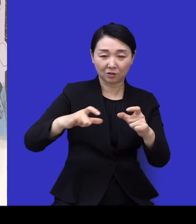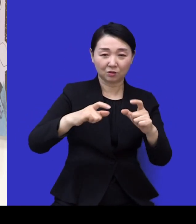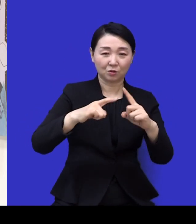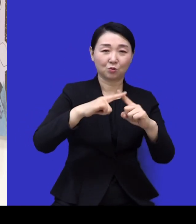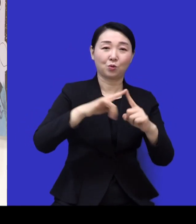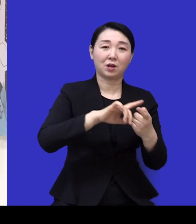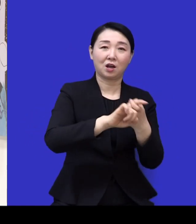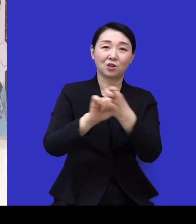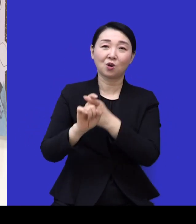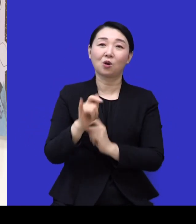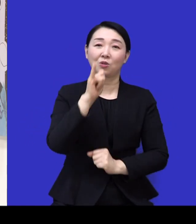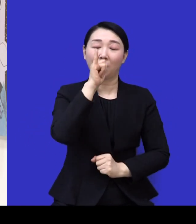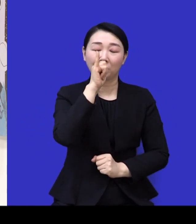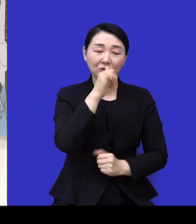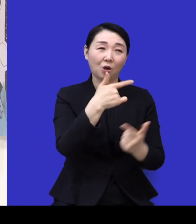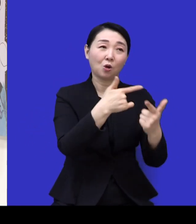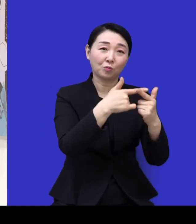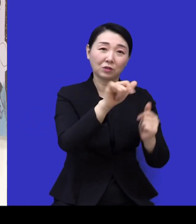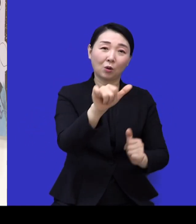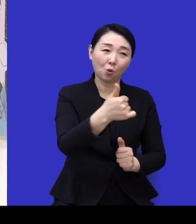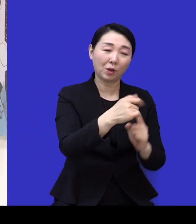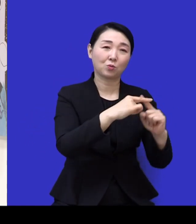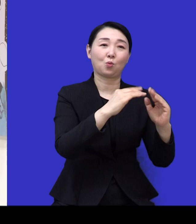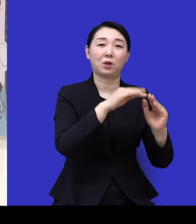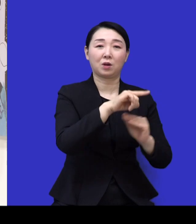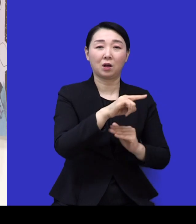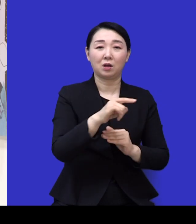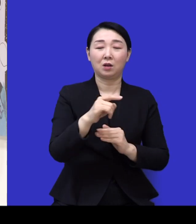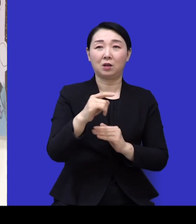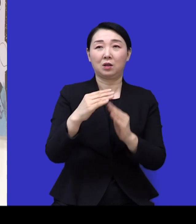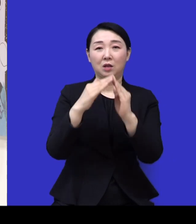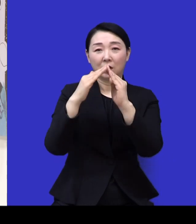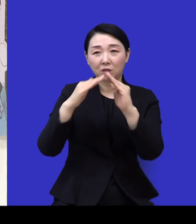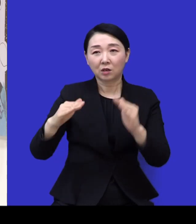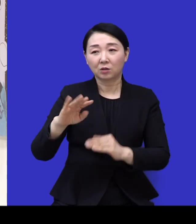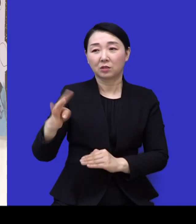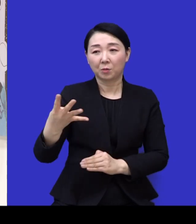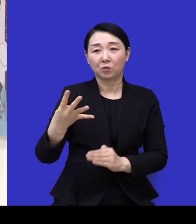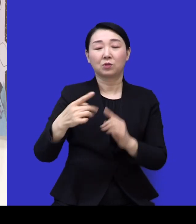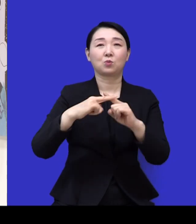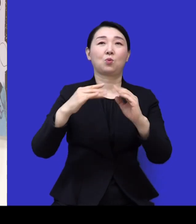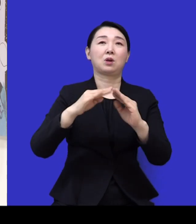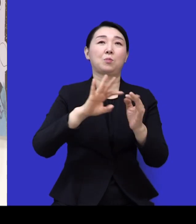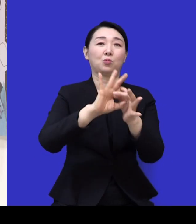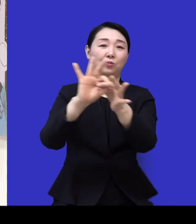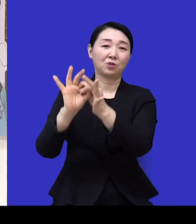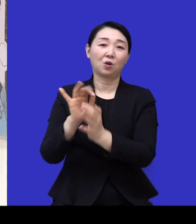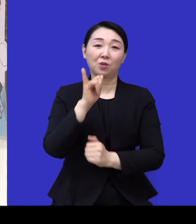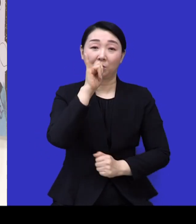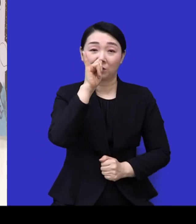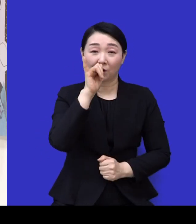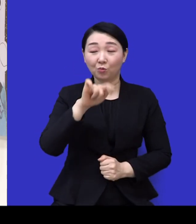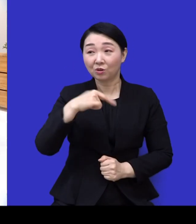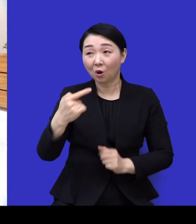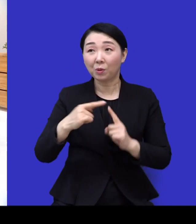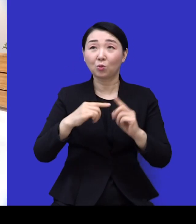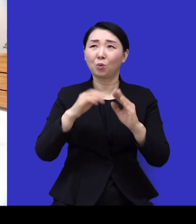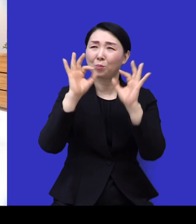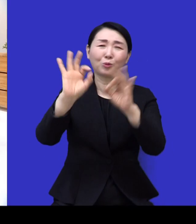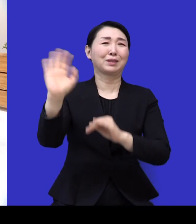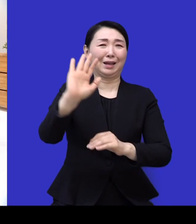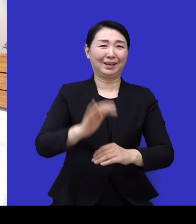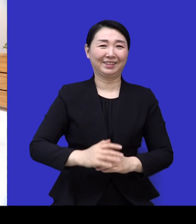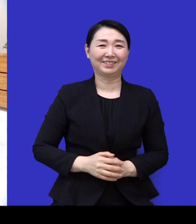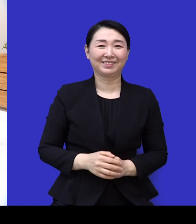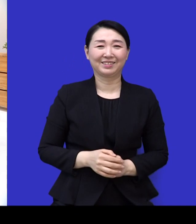그래서 부산에서 500군데 교회가 전라도에서 400군데 교회가 같이 연합을 해요. 네. 저희 뭐 옆에 있는 교회도 잘 안 보잖아요. 네네네.